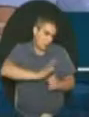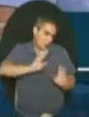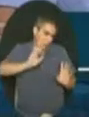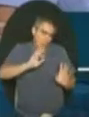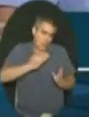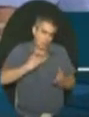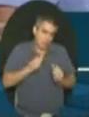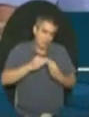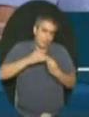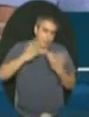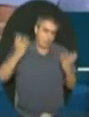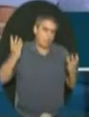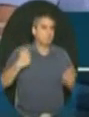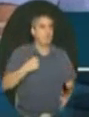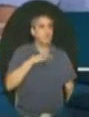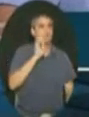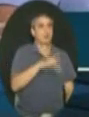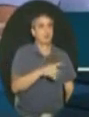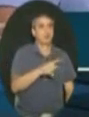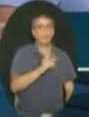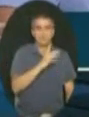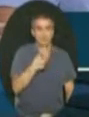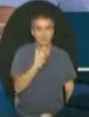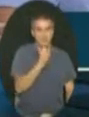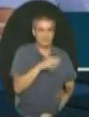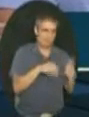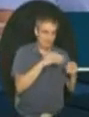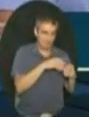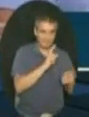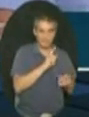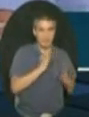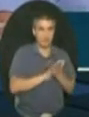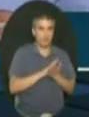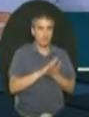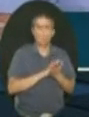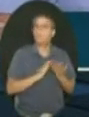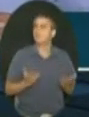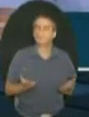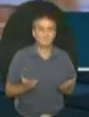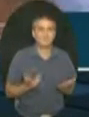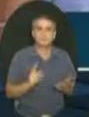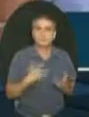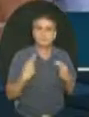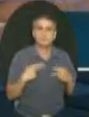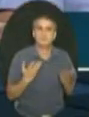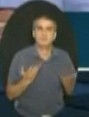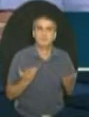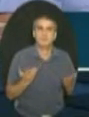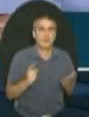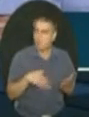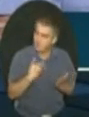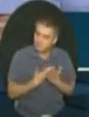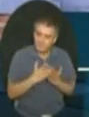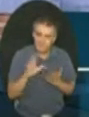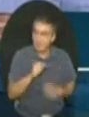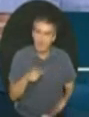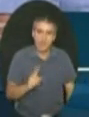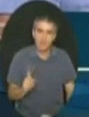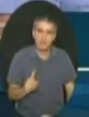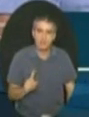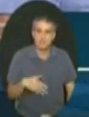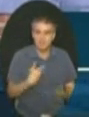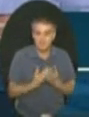תקבלו בונוס. אבל אתה יודע, אז אנחנו נתנגד לזה. אז גם לא היה לנו את הכסף לפריימריס וגם לא יקלו. אבל ממה פחדת? לא הצעת לקחת